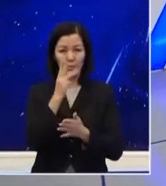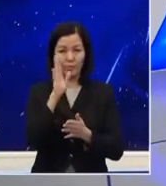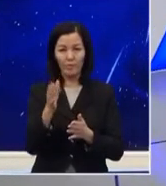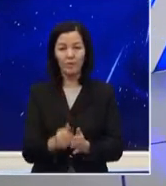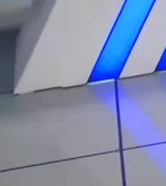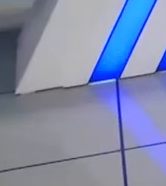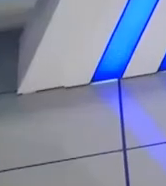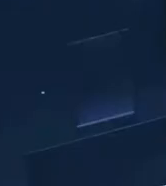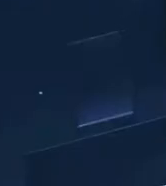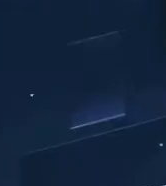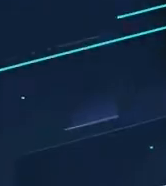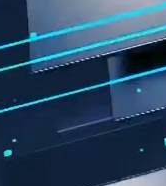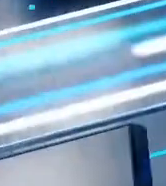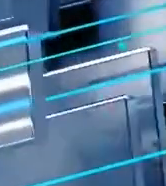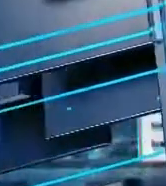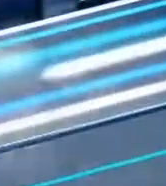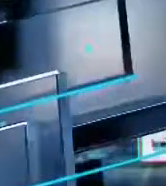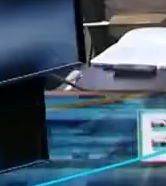көретіндеріңіз.